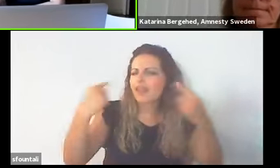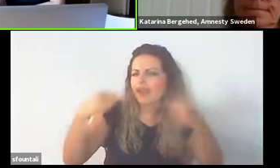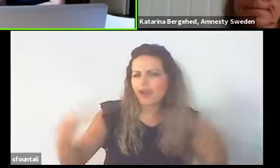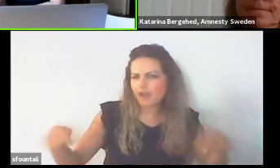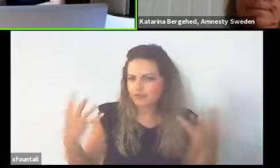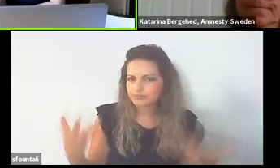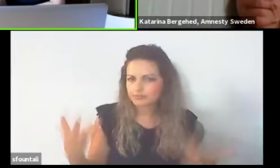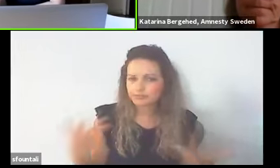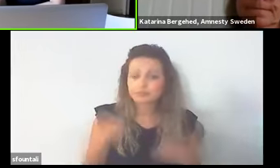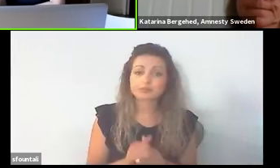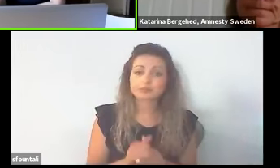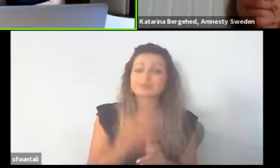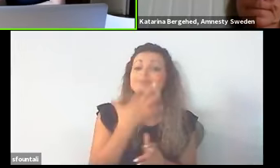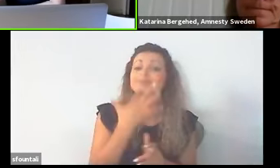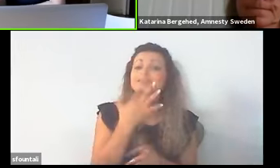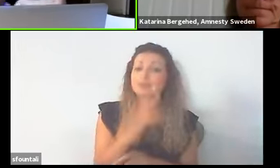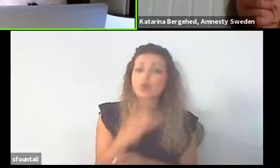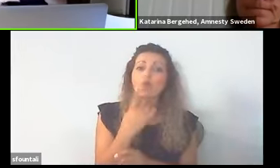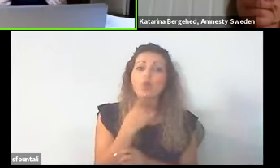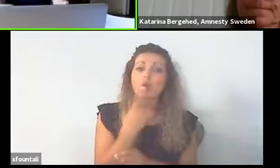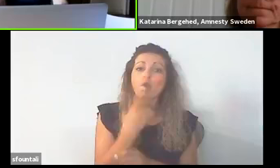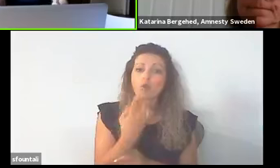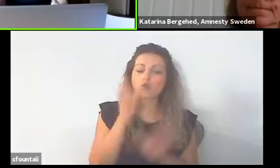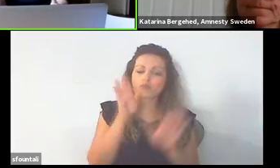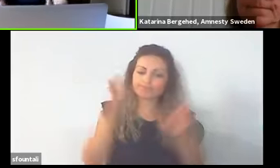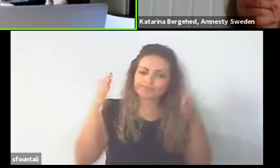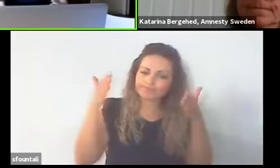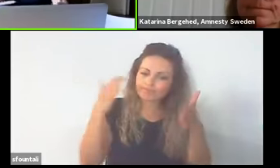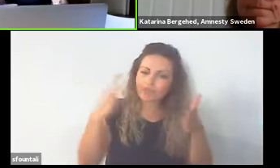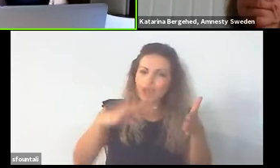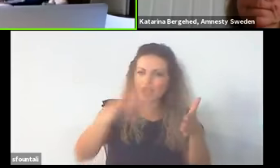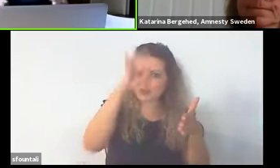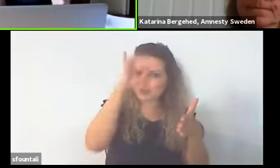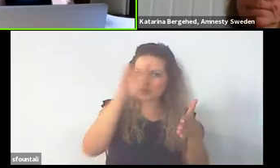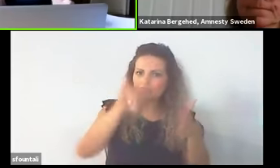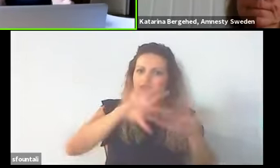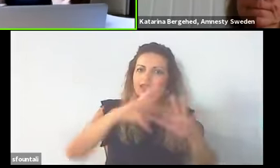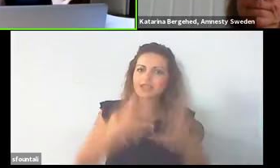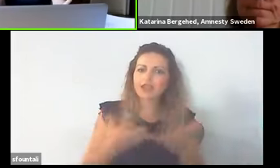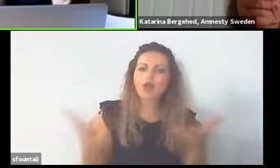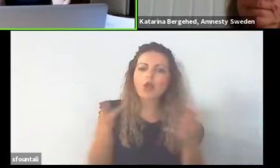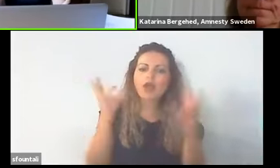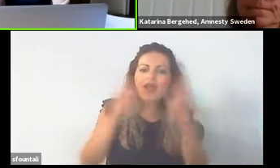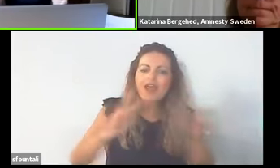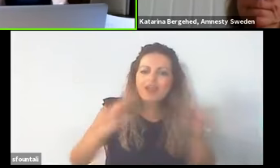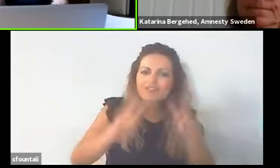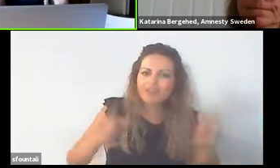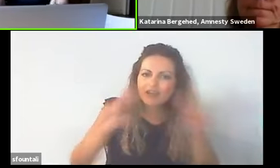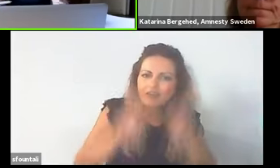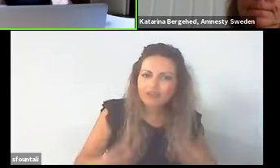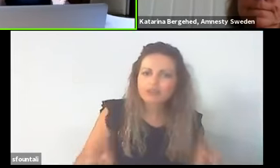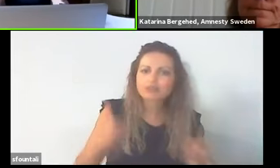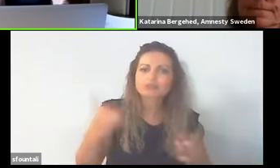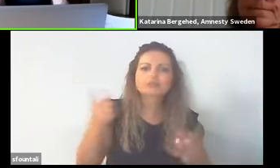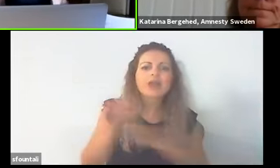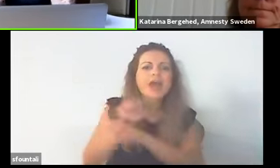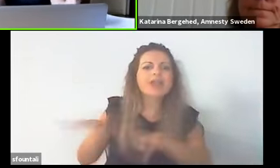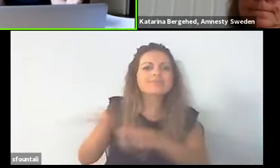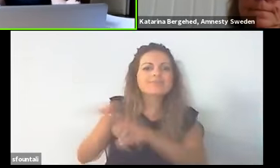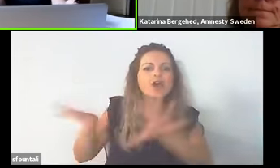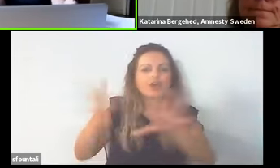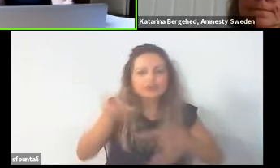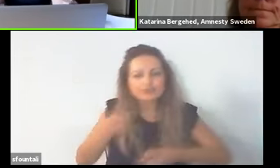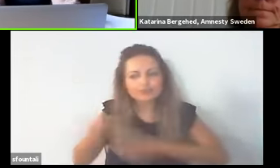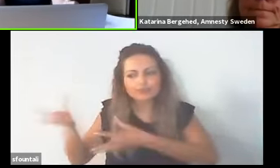λόγο έχουμε εστιάσει στην αστυνομία και όλες οι πλευρές της εκστρατείας μας, η έρευνα, η δουλειά στα μέσα μαζικής ενημέρωσης, ο